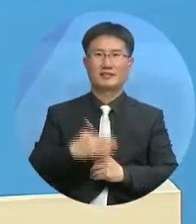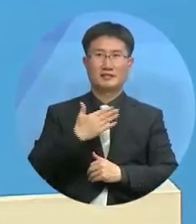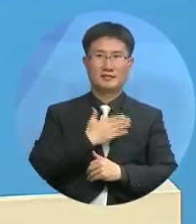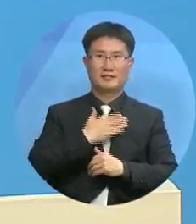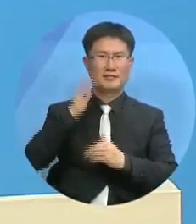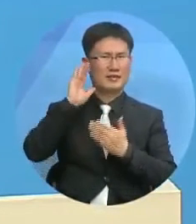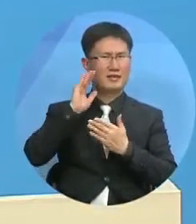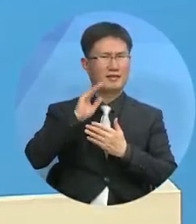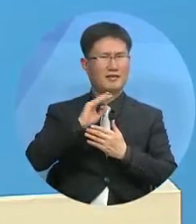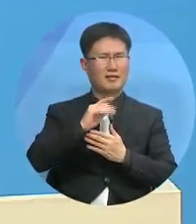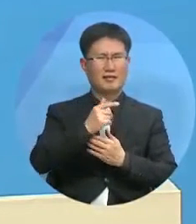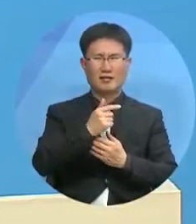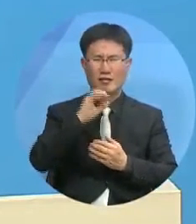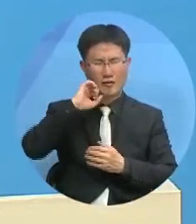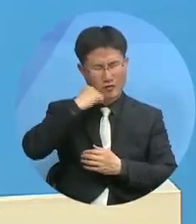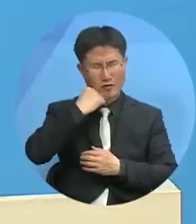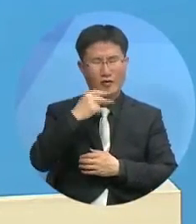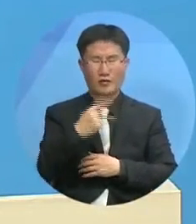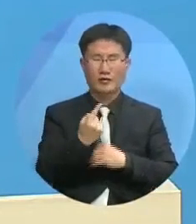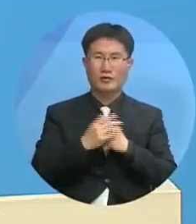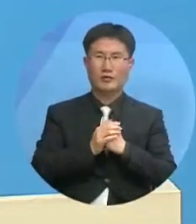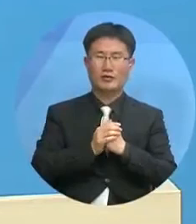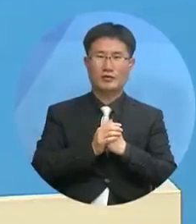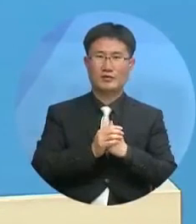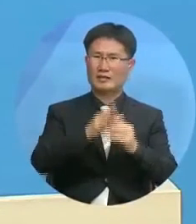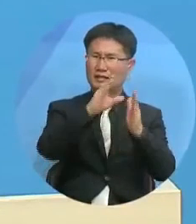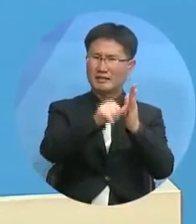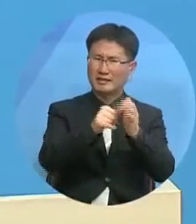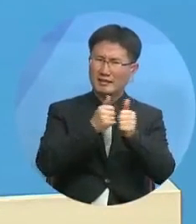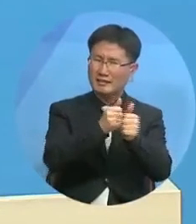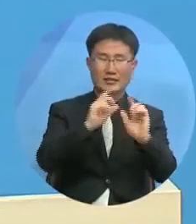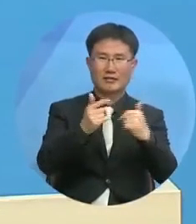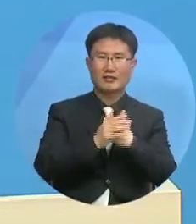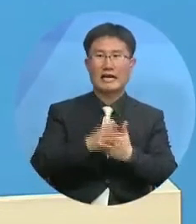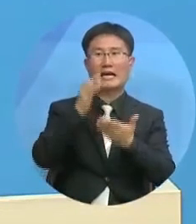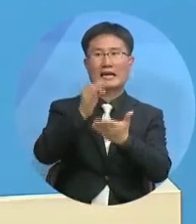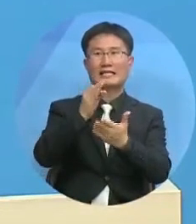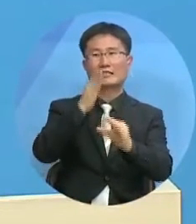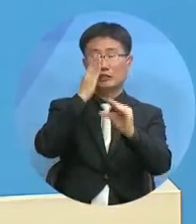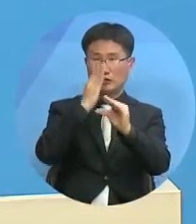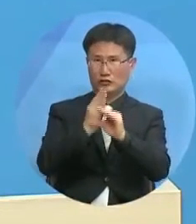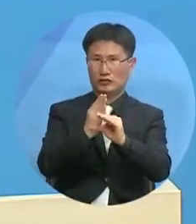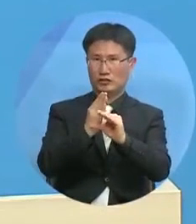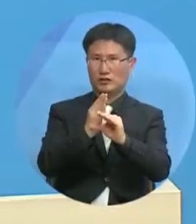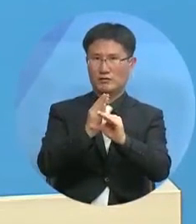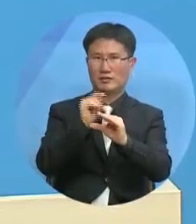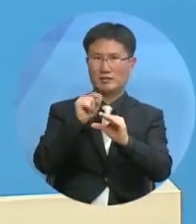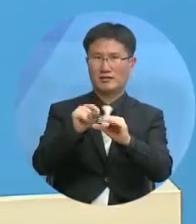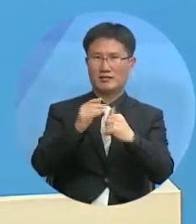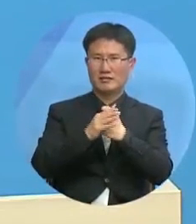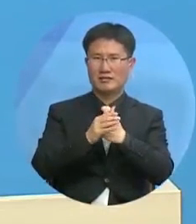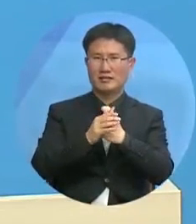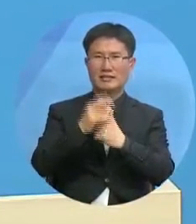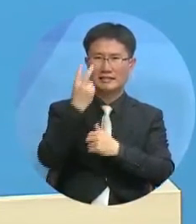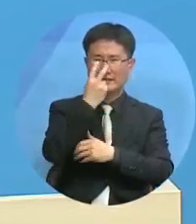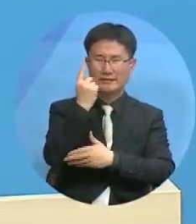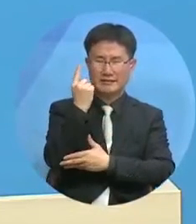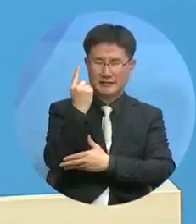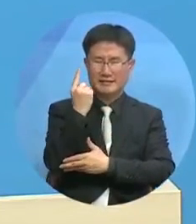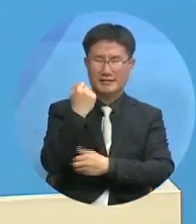저는 아무리 어렵더라도 시류에 편승하지 않고 가치 중심의 원칙을 철저히 지켜갈